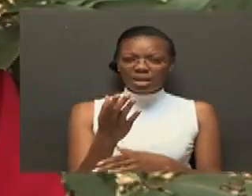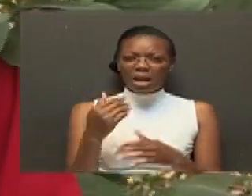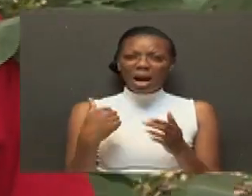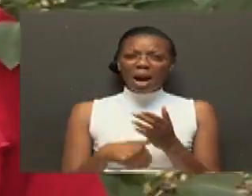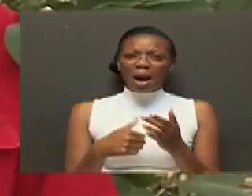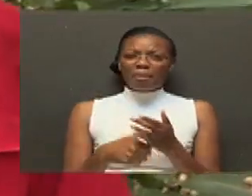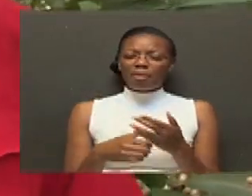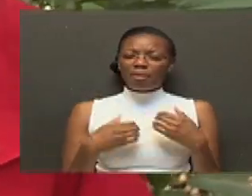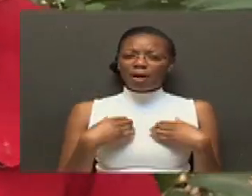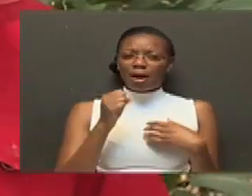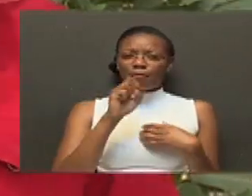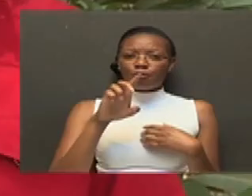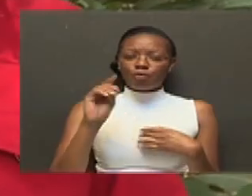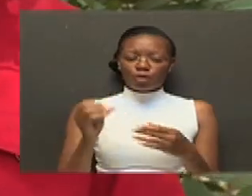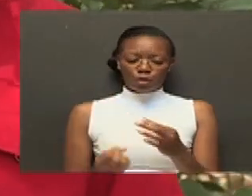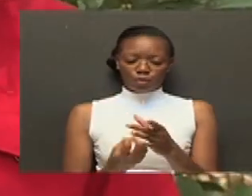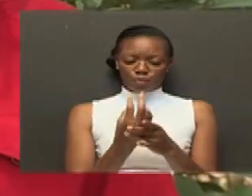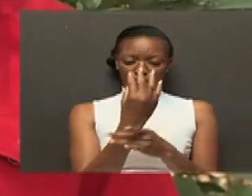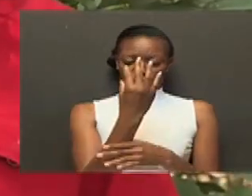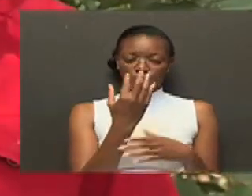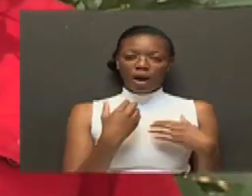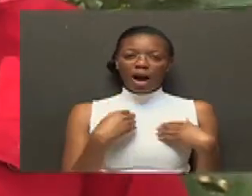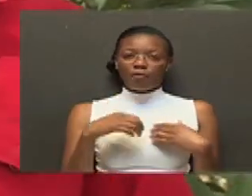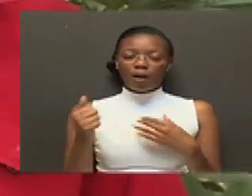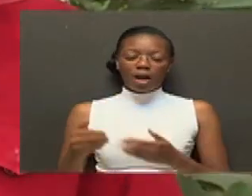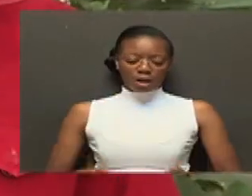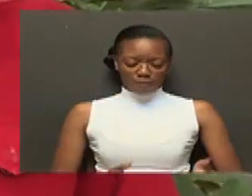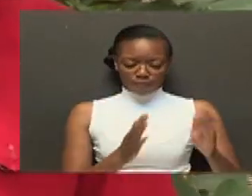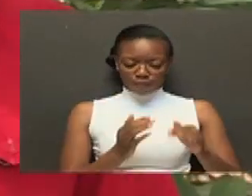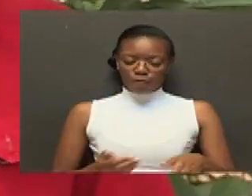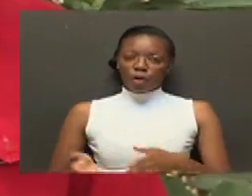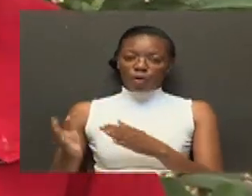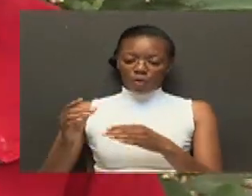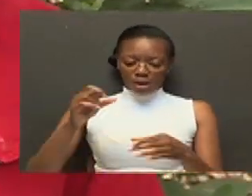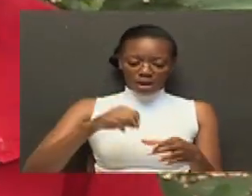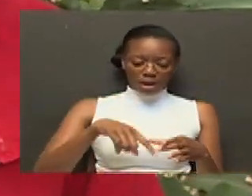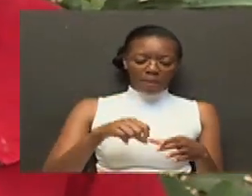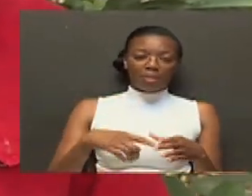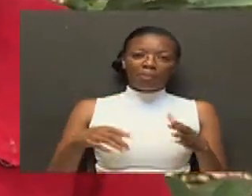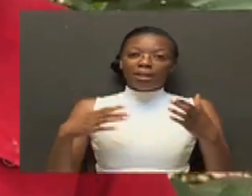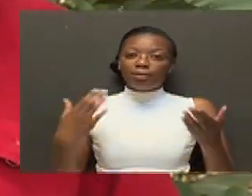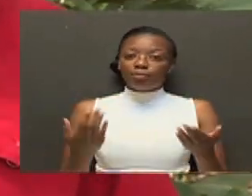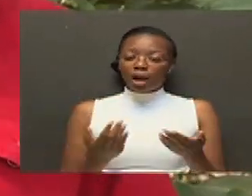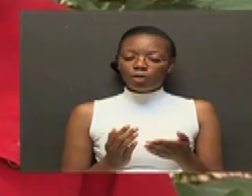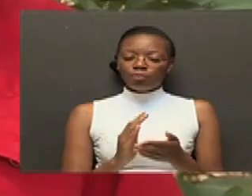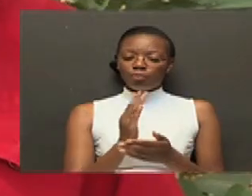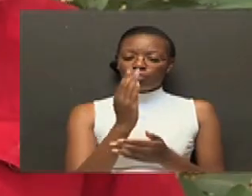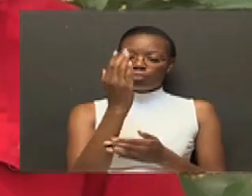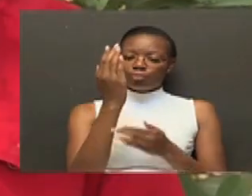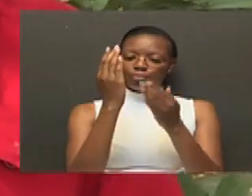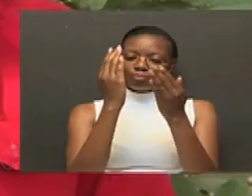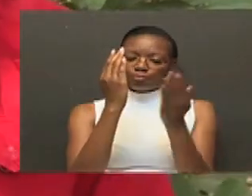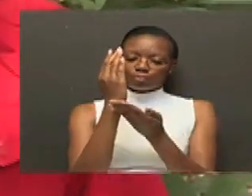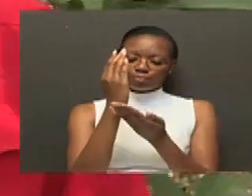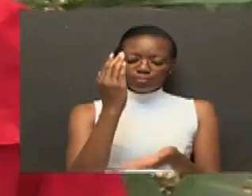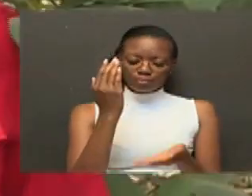kabisa ya mbegu kumea, tuko na techniques zingine za zile tunapropagate